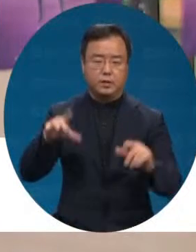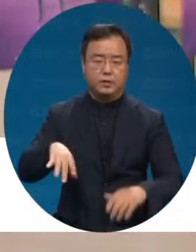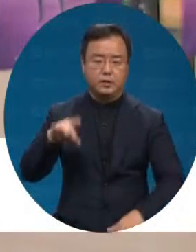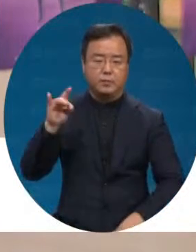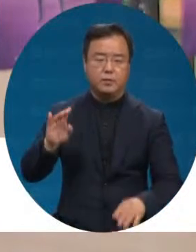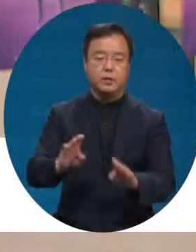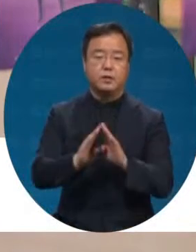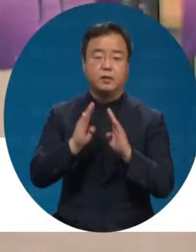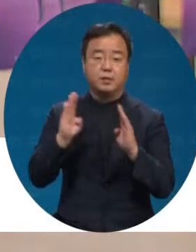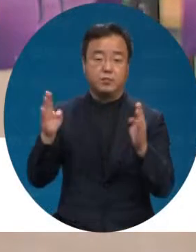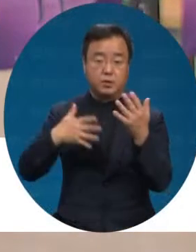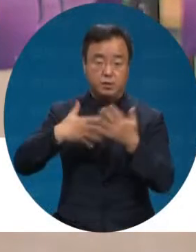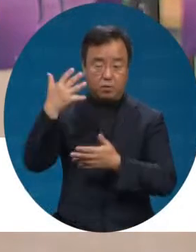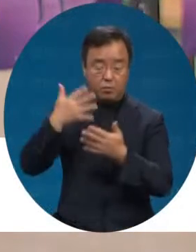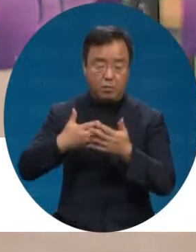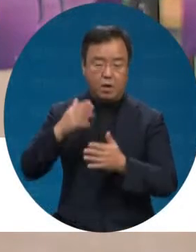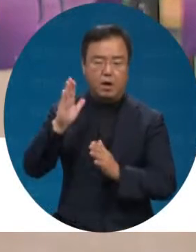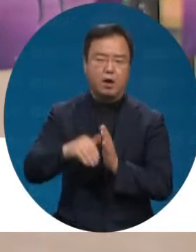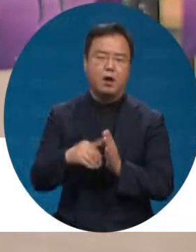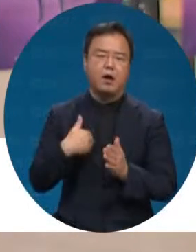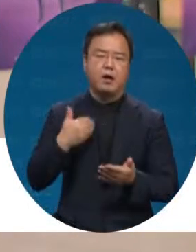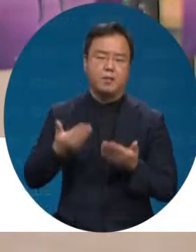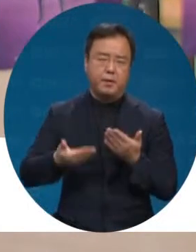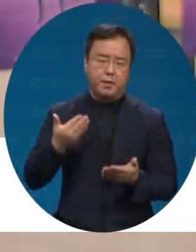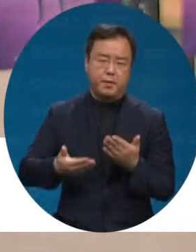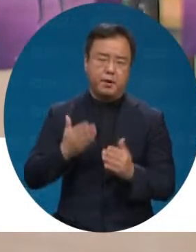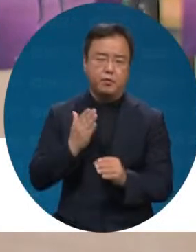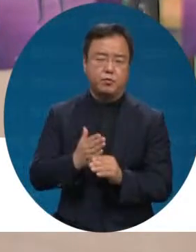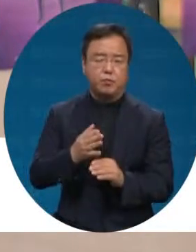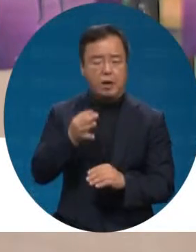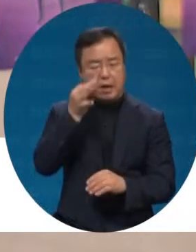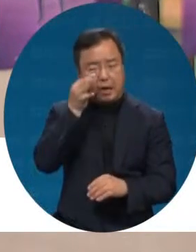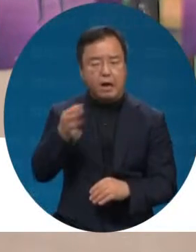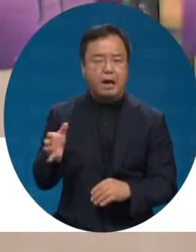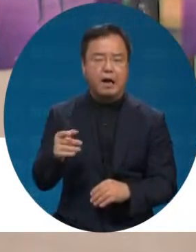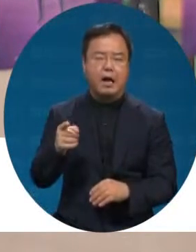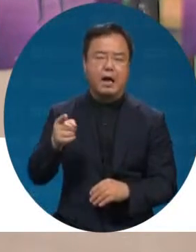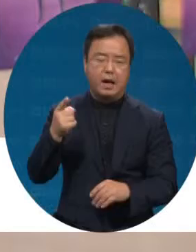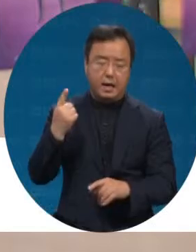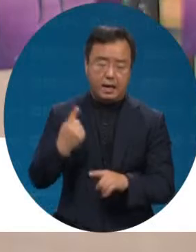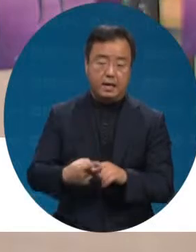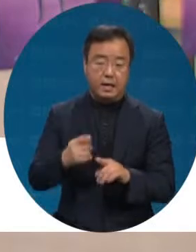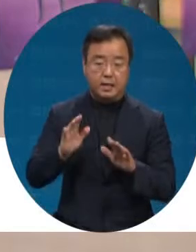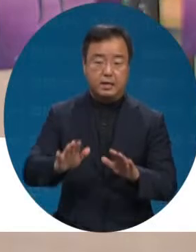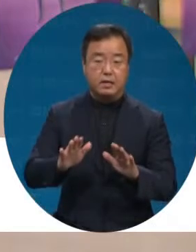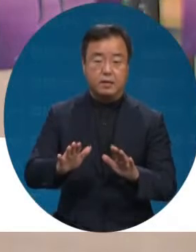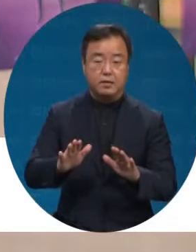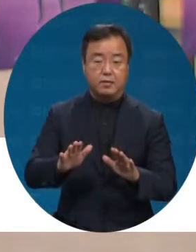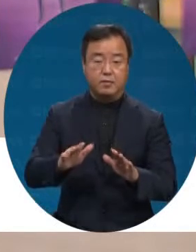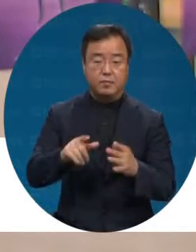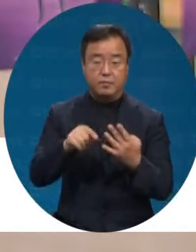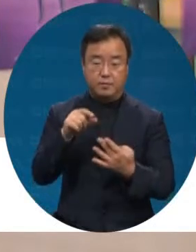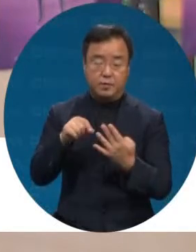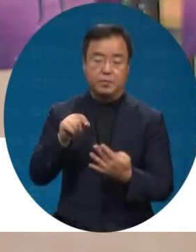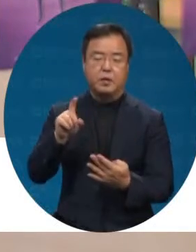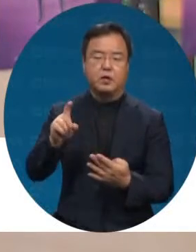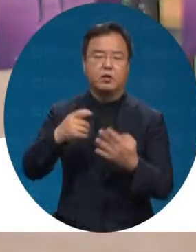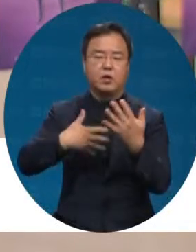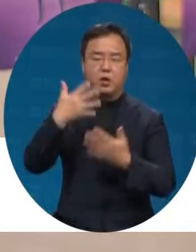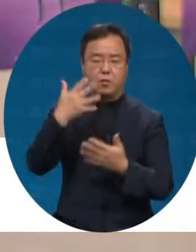잖아요 제가 그때 당시에 일이 바빠 가지고 못 봤는데 그때 대의 통해서 이렇게 10개 토리스 된